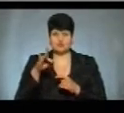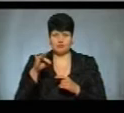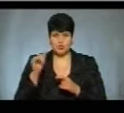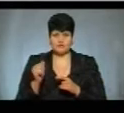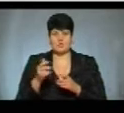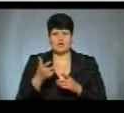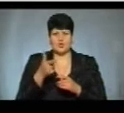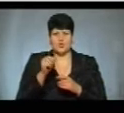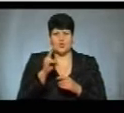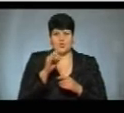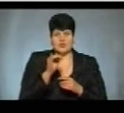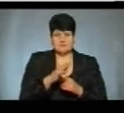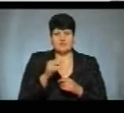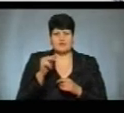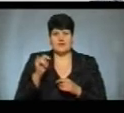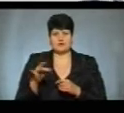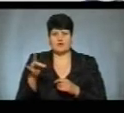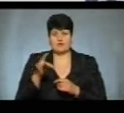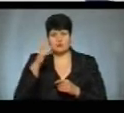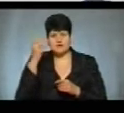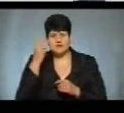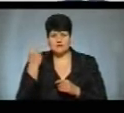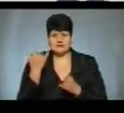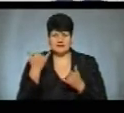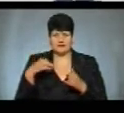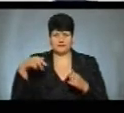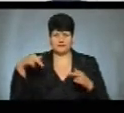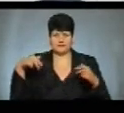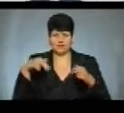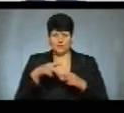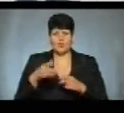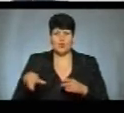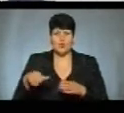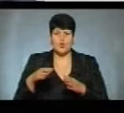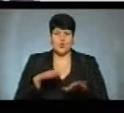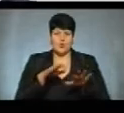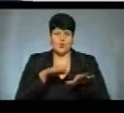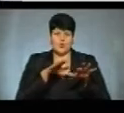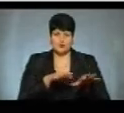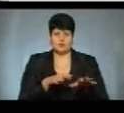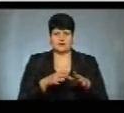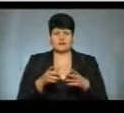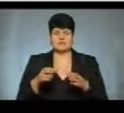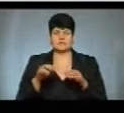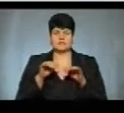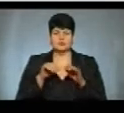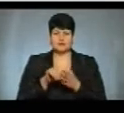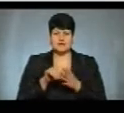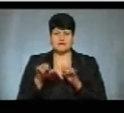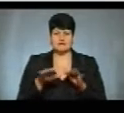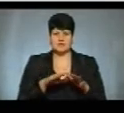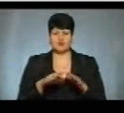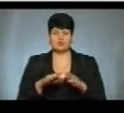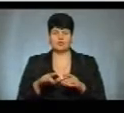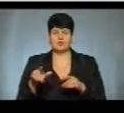Гуків Чемеровецького району Хмельницької області. Зараз рухається колона учасників заходу «Збруч. Ріка. Єднання». Вони зустрінуться на мосту